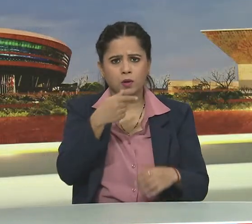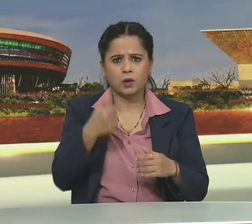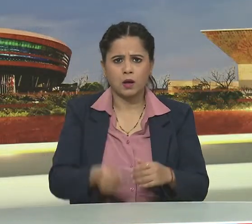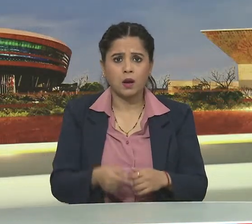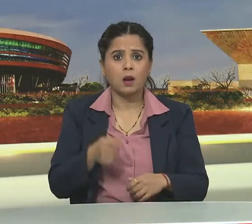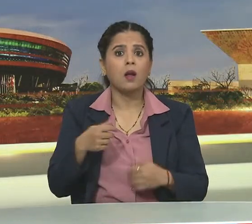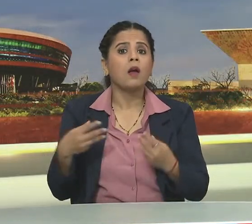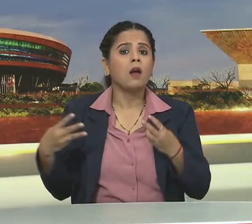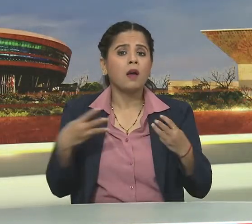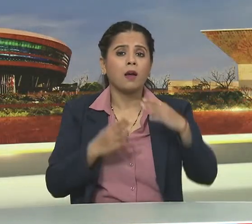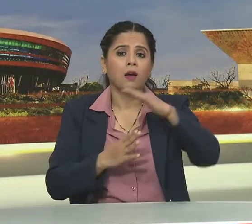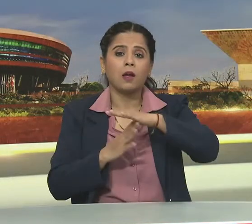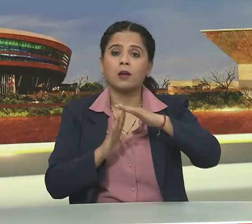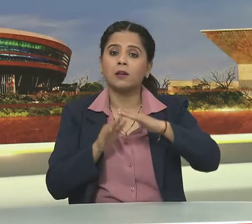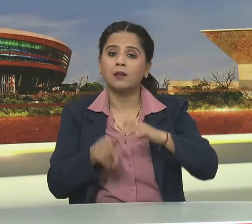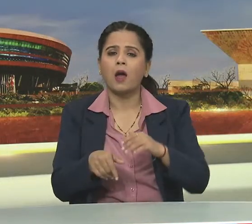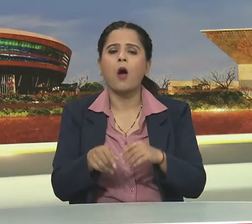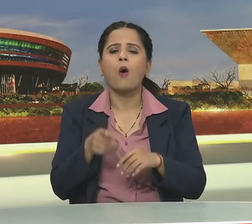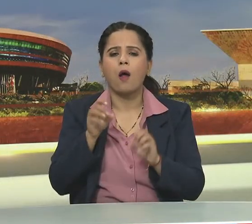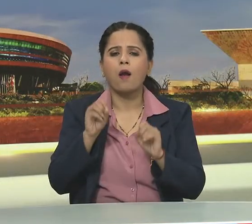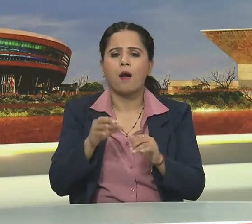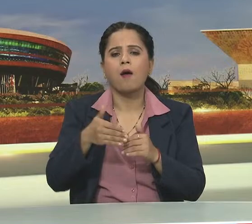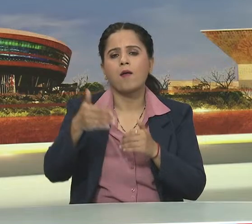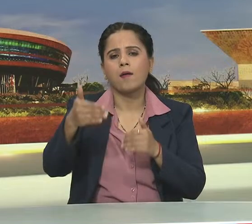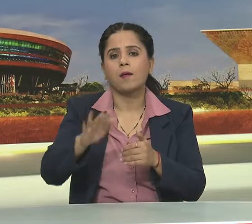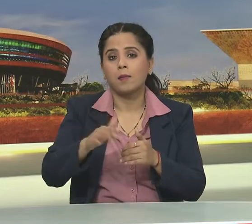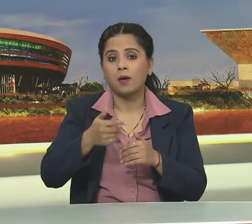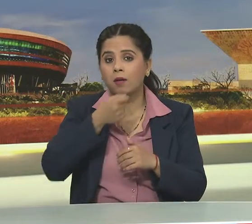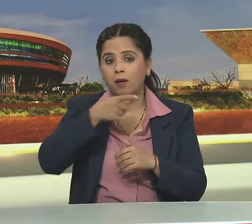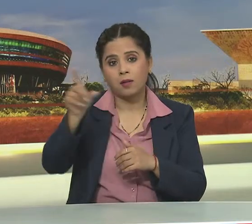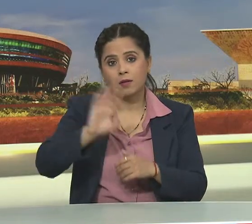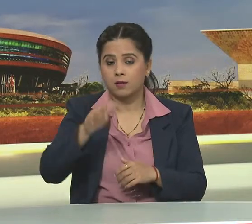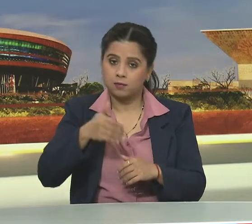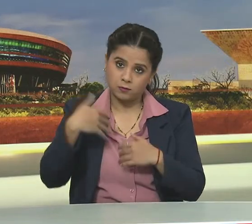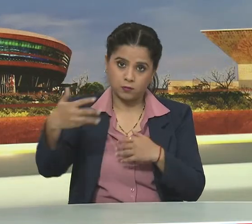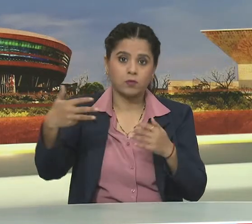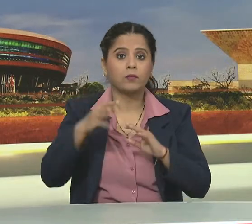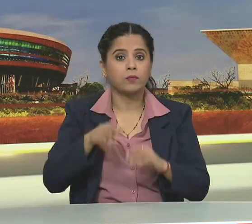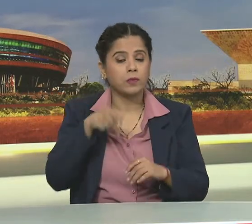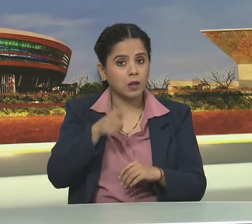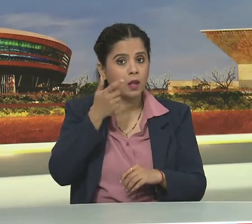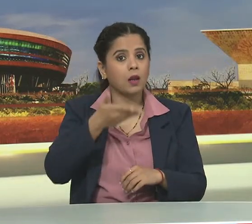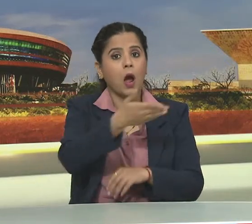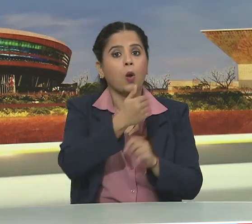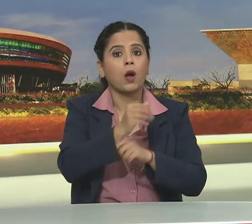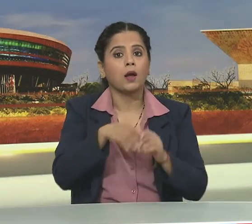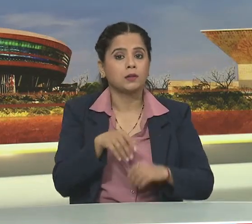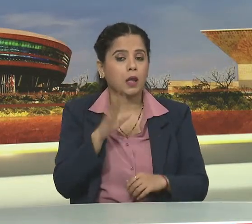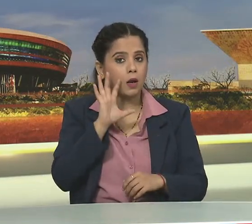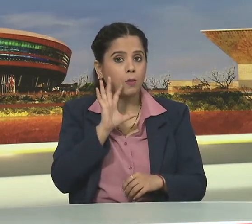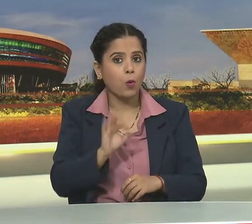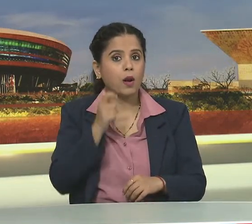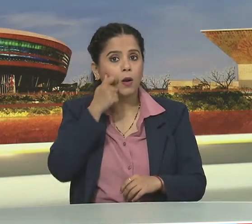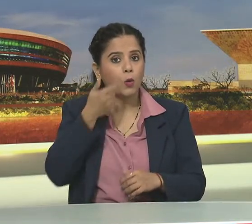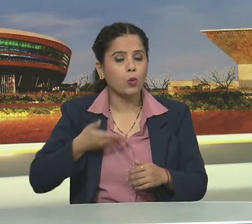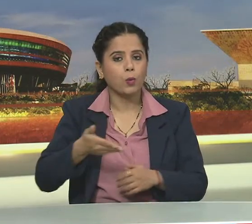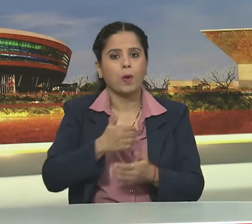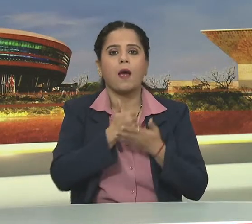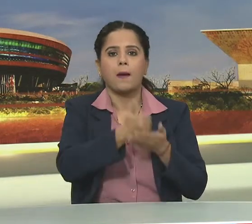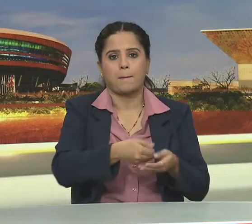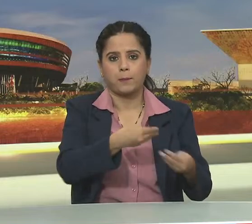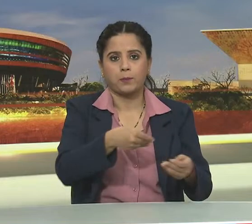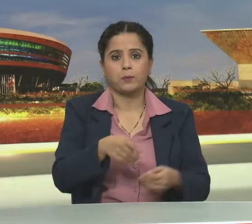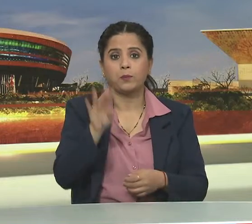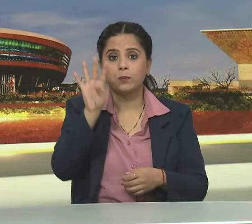संघर्ष विराम अस्थाई है। संघर्ष विराम के तहत गजा में अतिरिक्त मानवीय मदद आज से भेजी जाएगी। 4 दिनों तक चलने